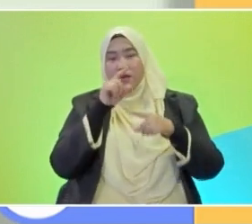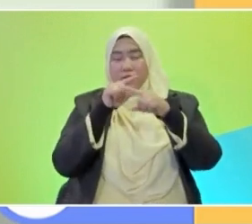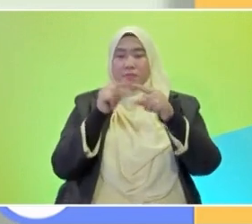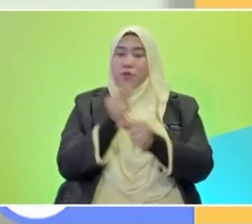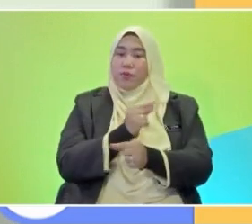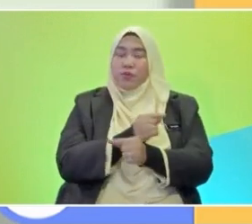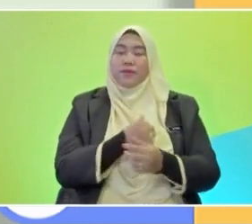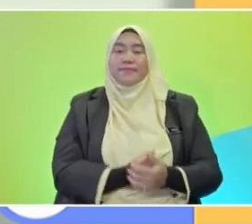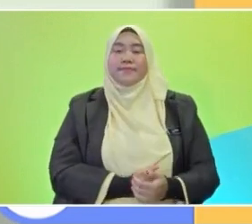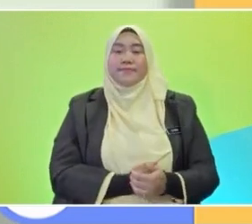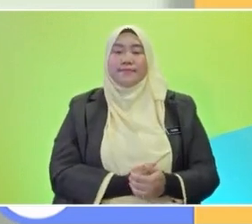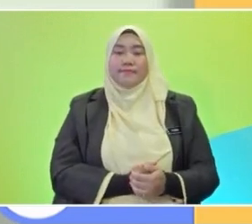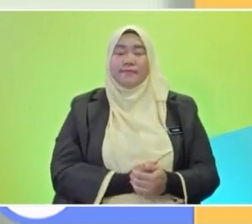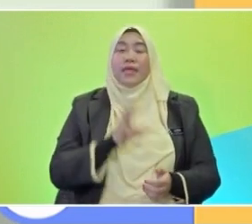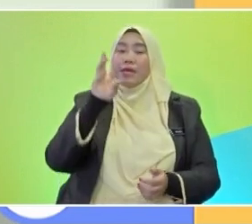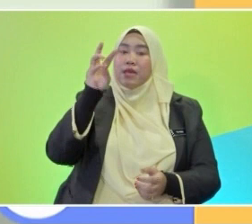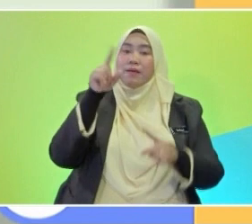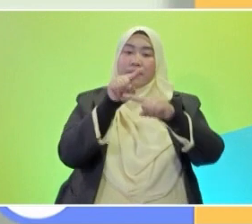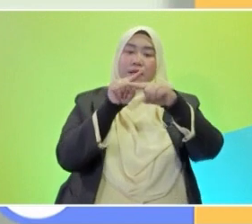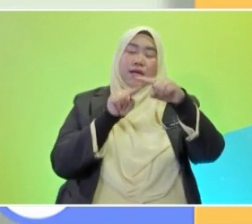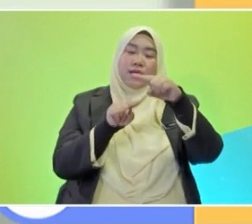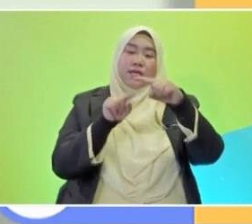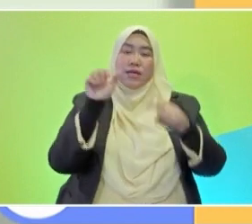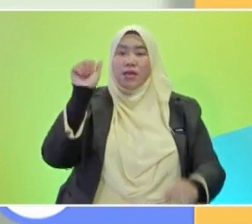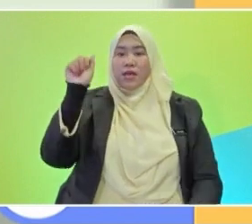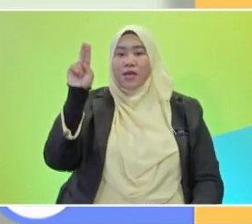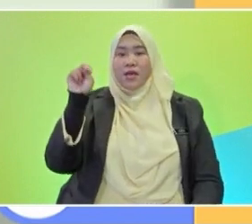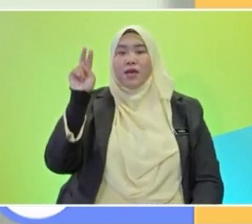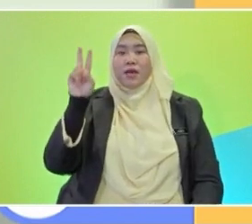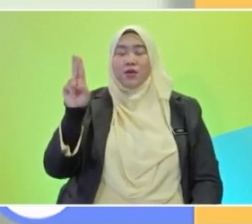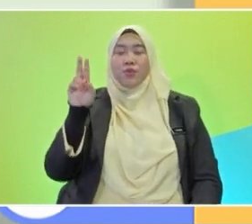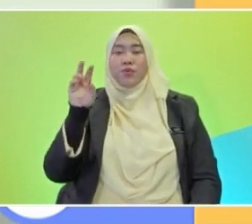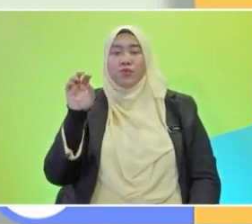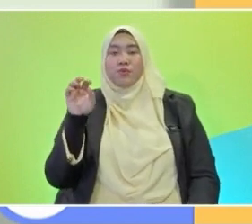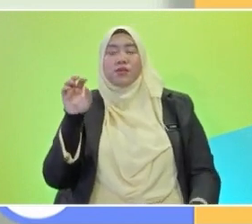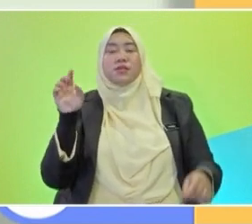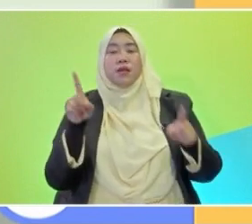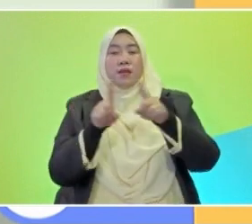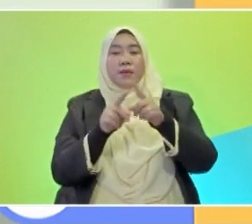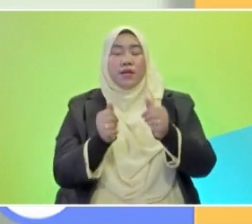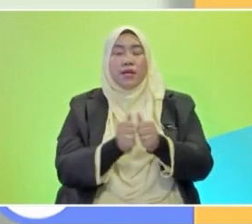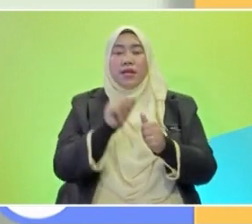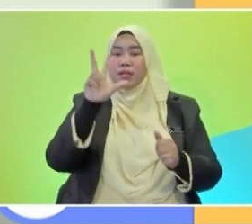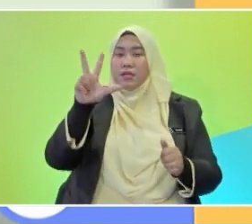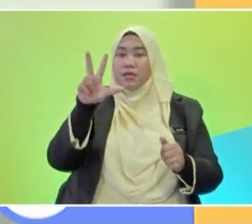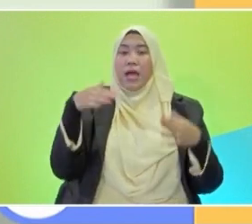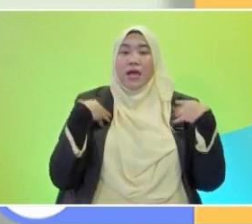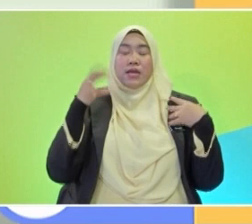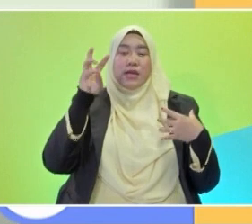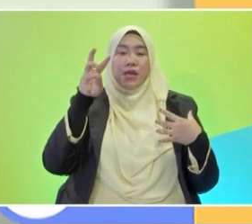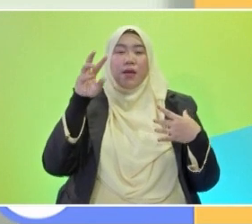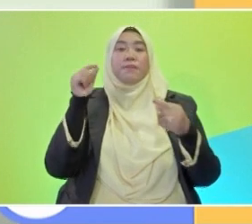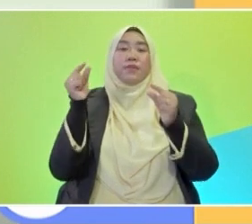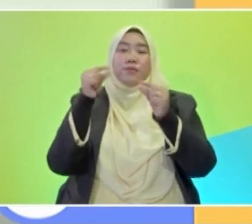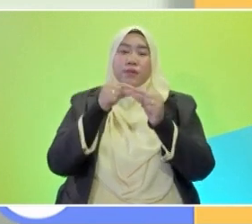kita tengok yang berikutnya 6 bagi anu sama dengan 3 Jadi maksudnya ada 6 guli kita bagikan kepada